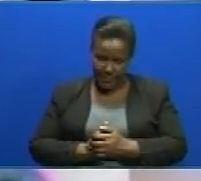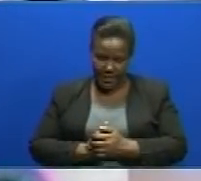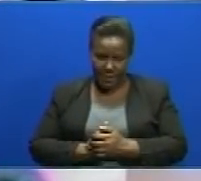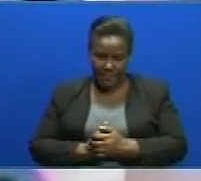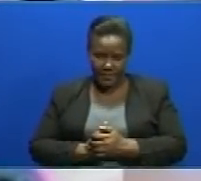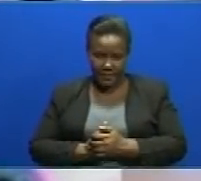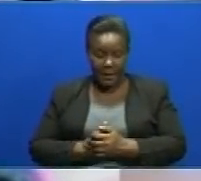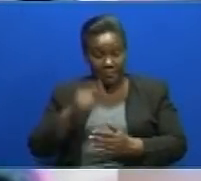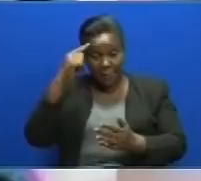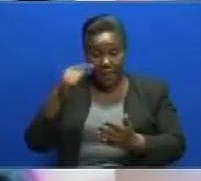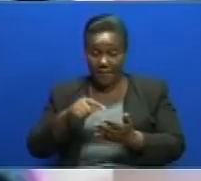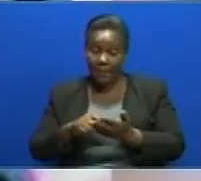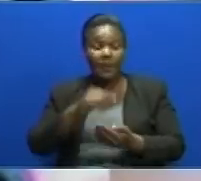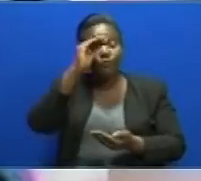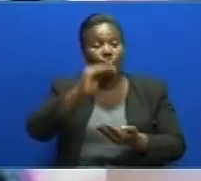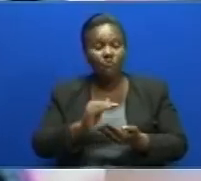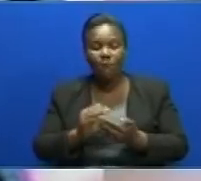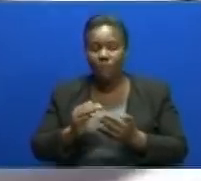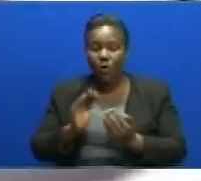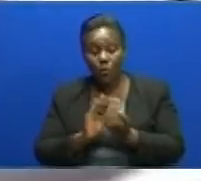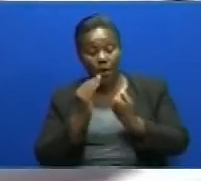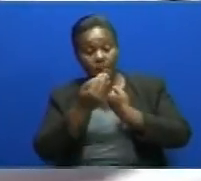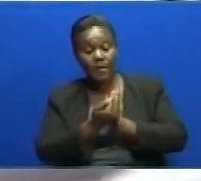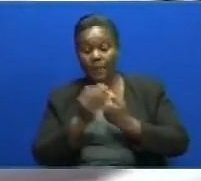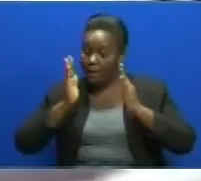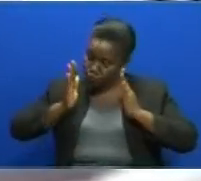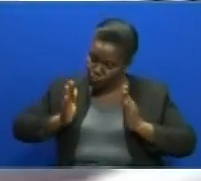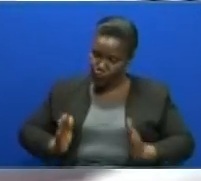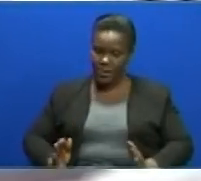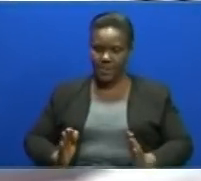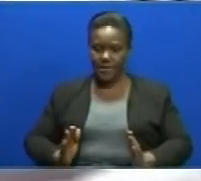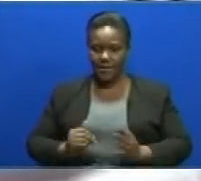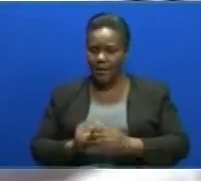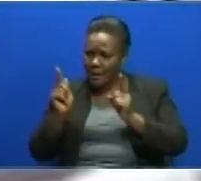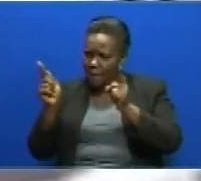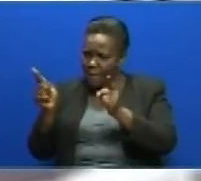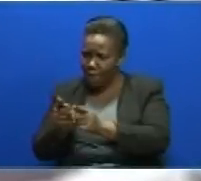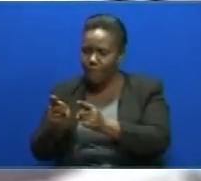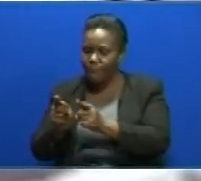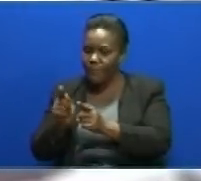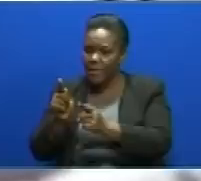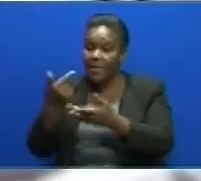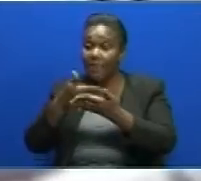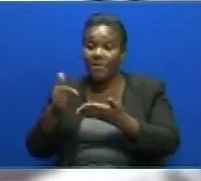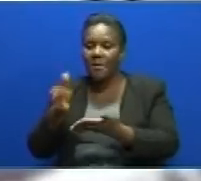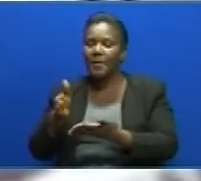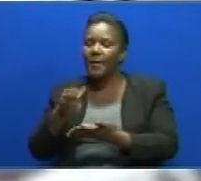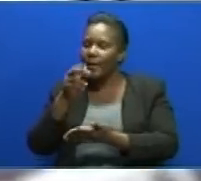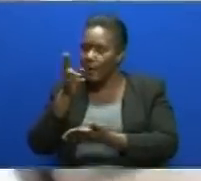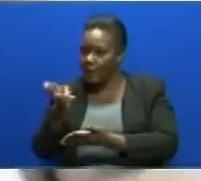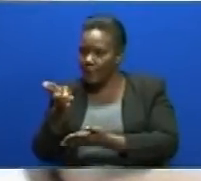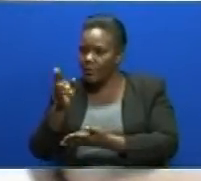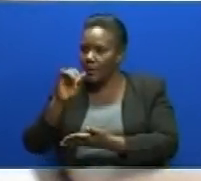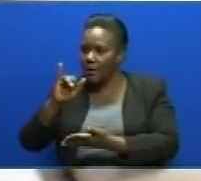human immunodeficiency virus, na kifupi chake maarufu HIV. Ugonjwa huu